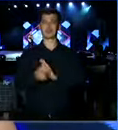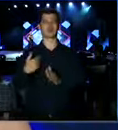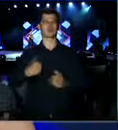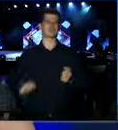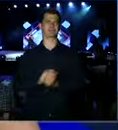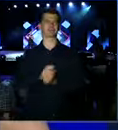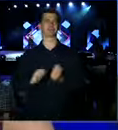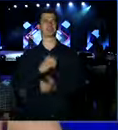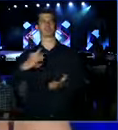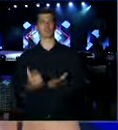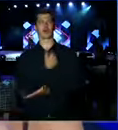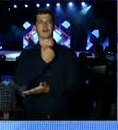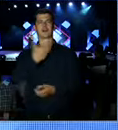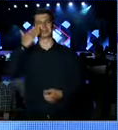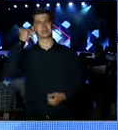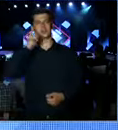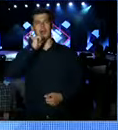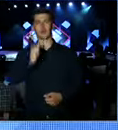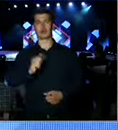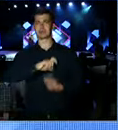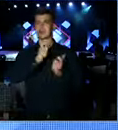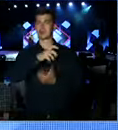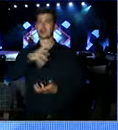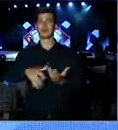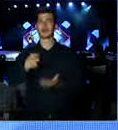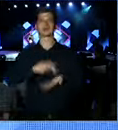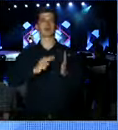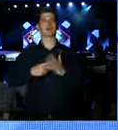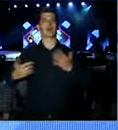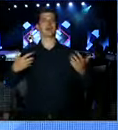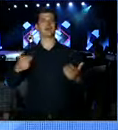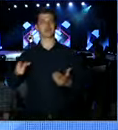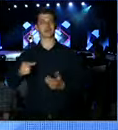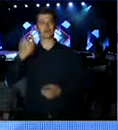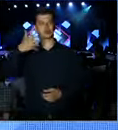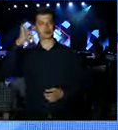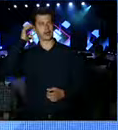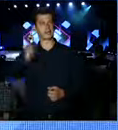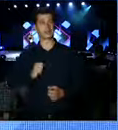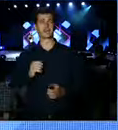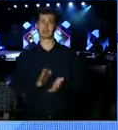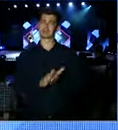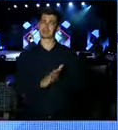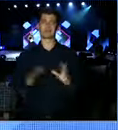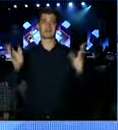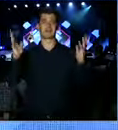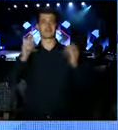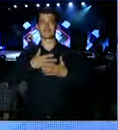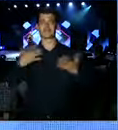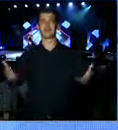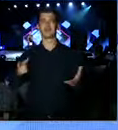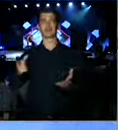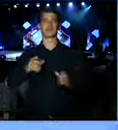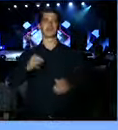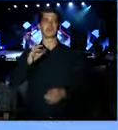wywalczyli Mistrzostwo Europy i Świata w tańcu artystycznym w Czechach. Nagrodźmy ich wielkimi brawami. Przed Państwem